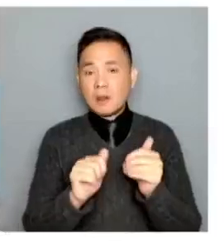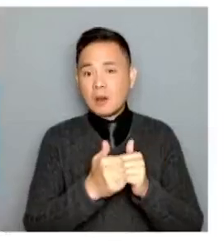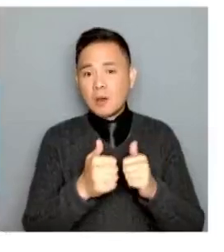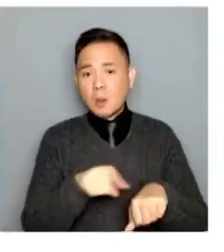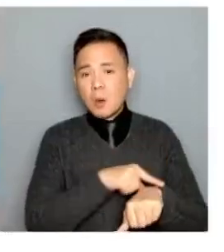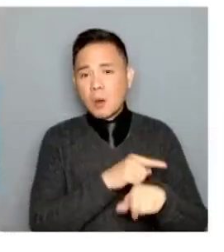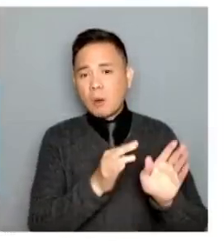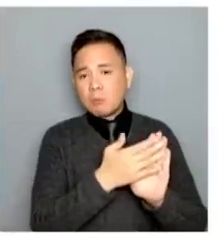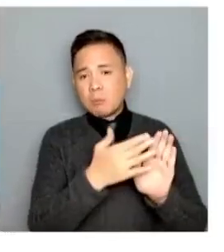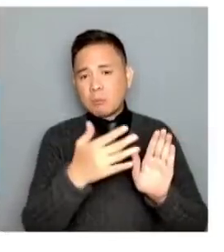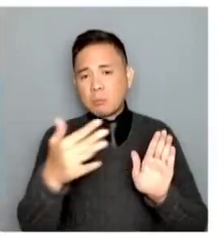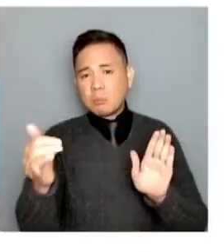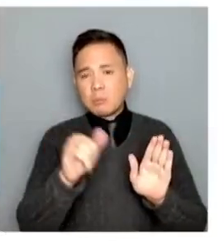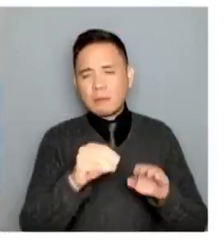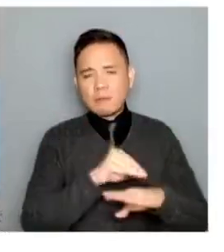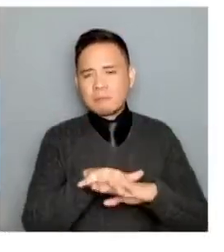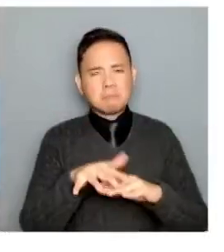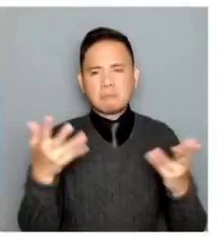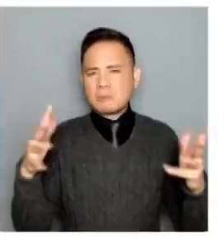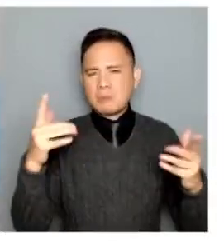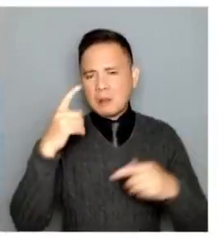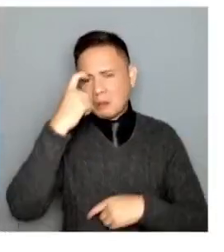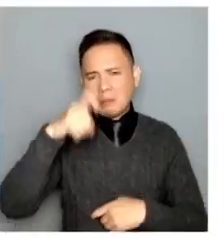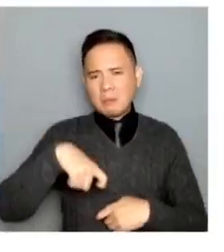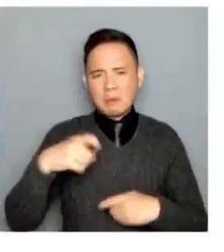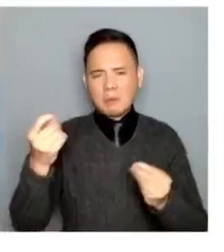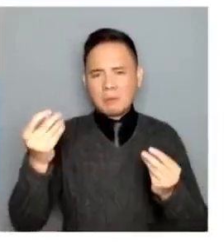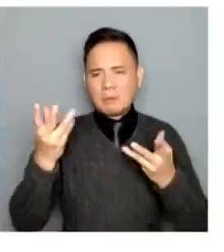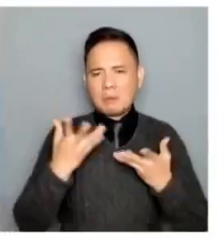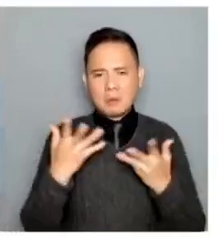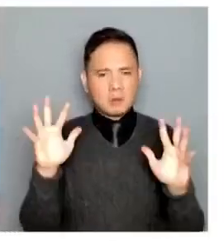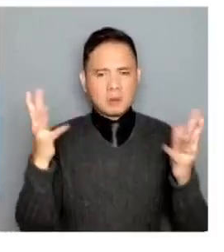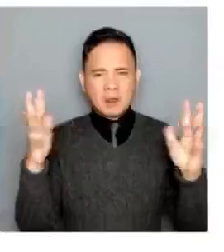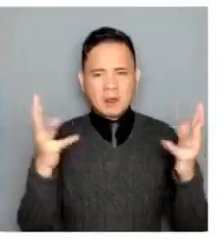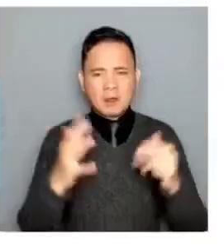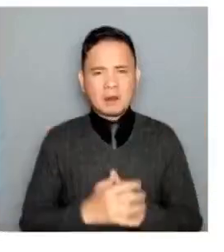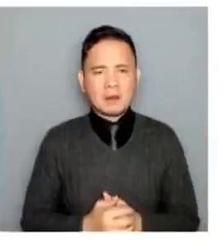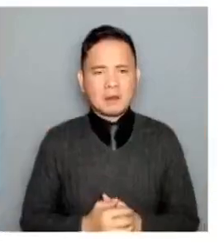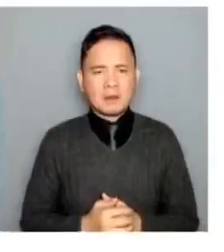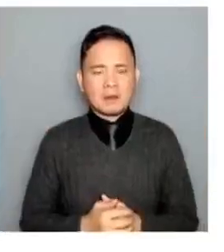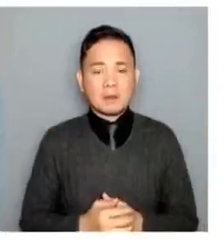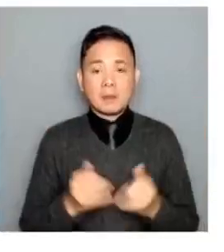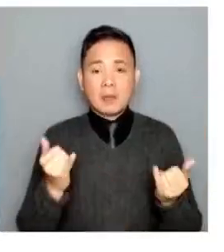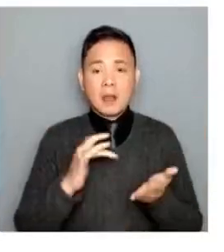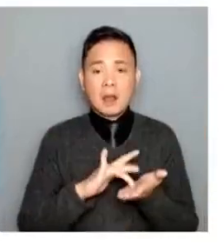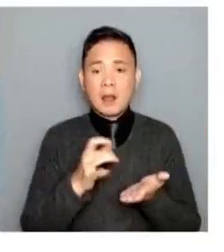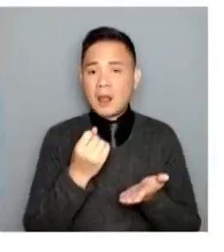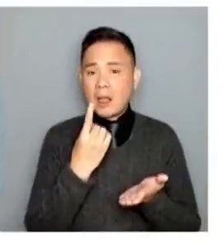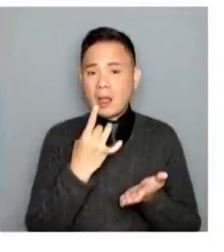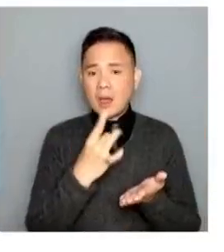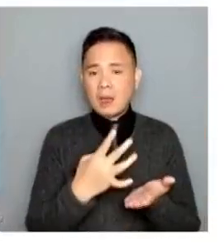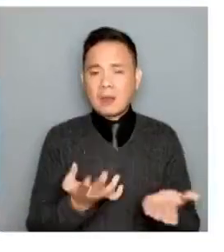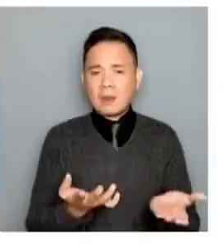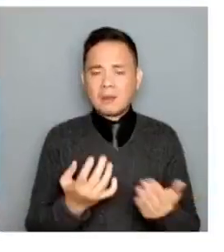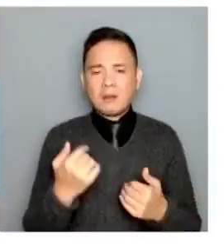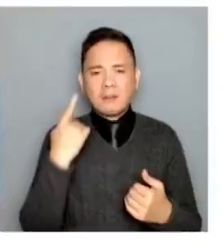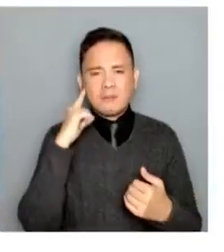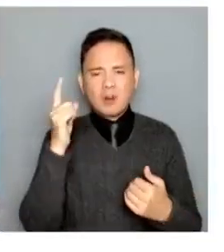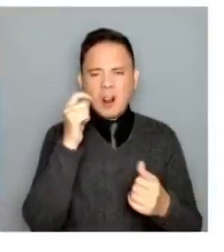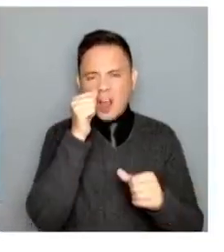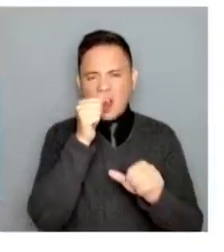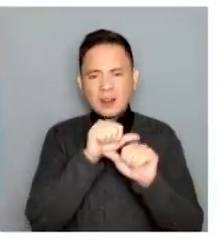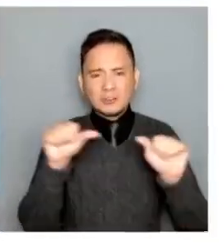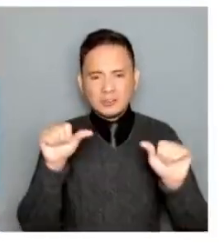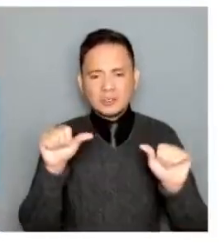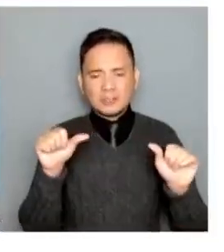effect nito. Wala pa po. Sa akin po, wala pang... Basta yung iniinom ko po ngayon, yung anti-allergy, and